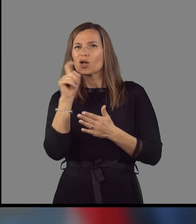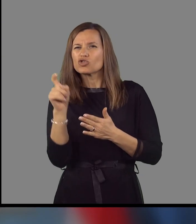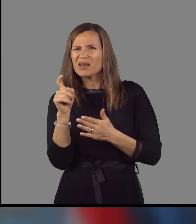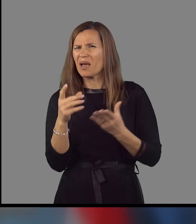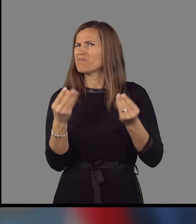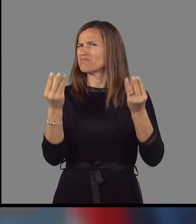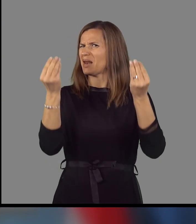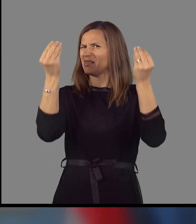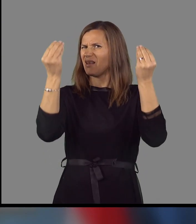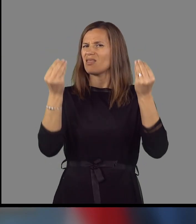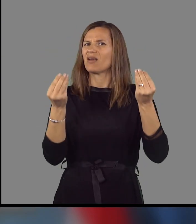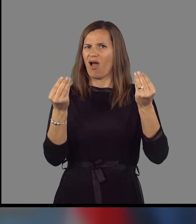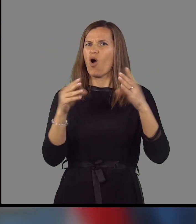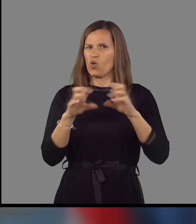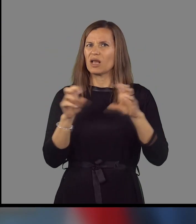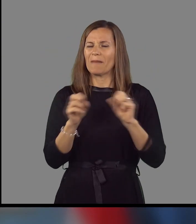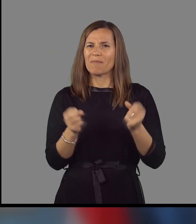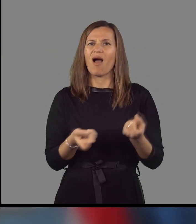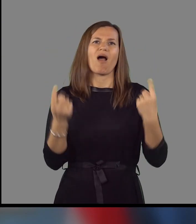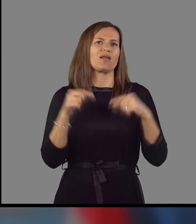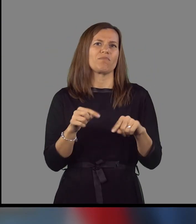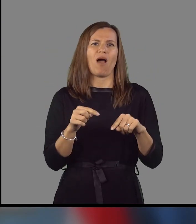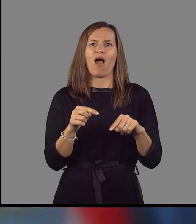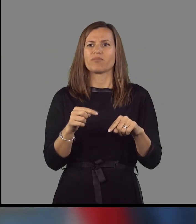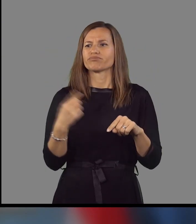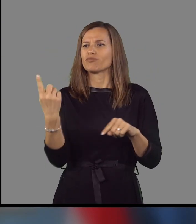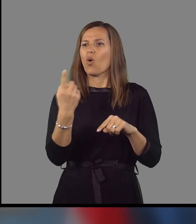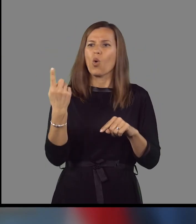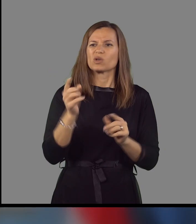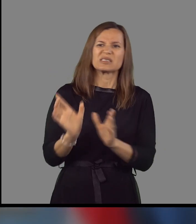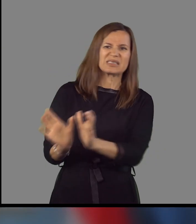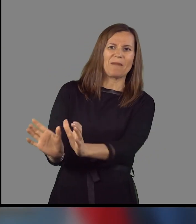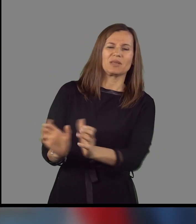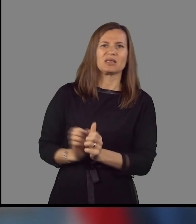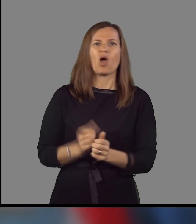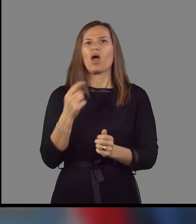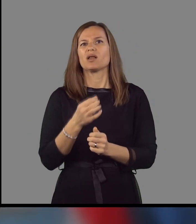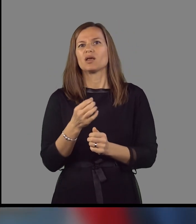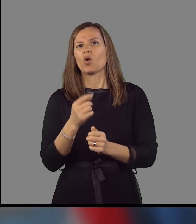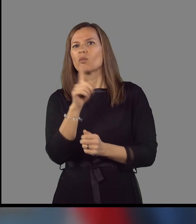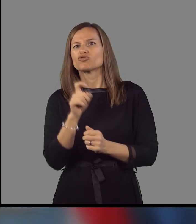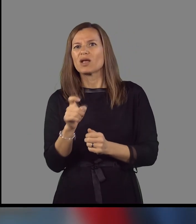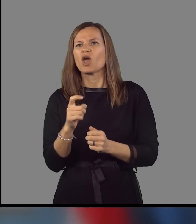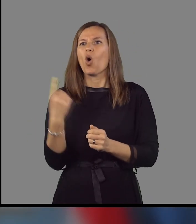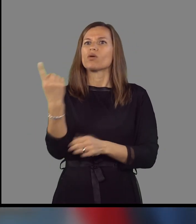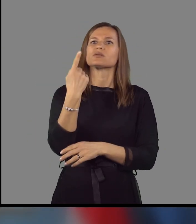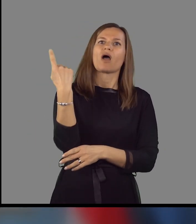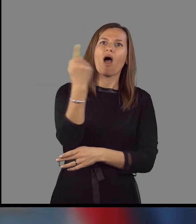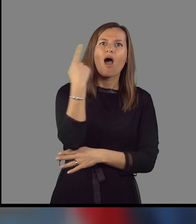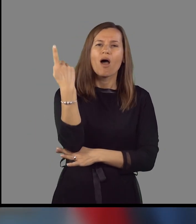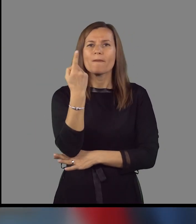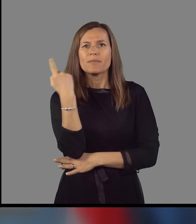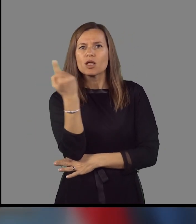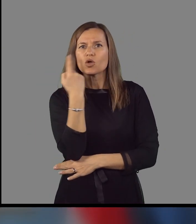z vprašanjem prekomernega ukrepa, vprašanjem osamitev, vprašanje